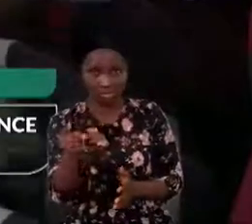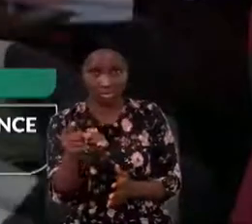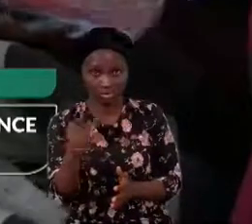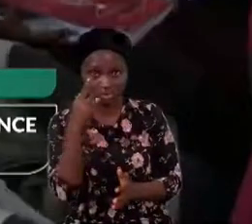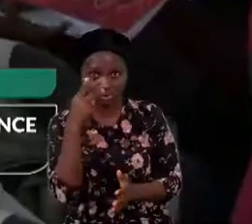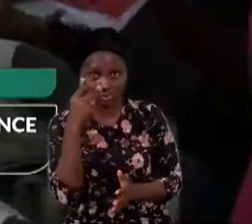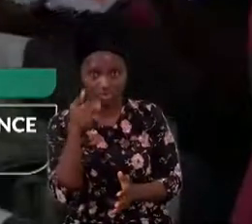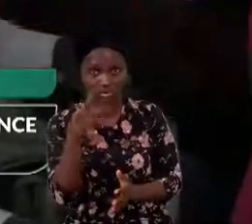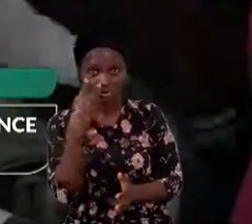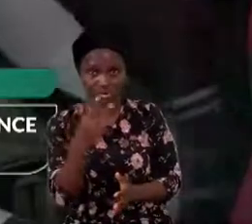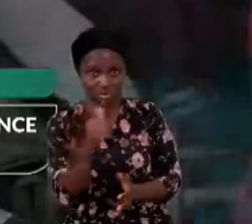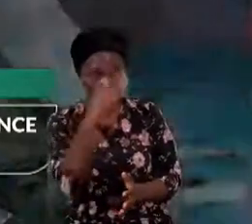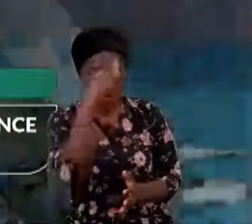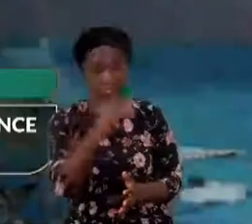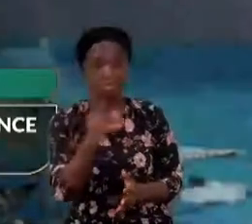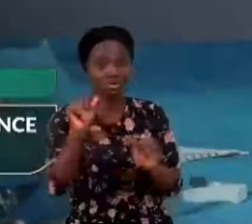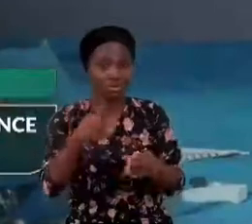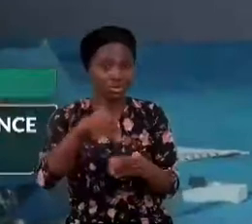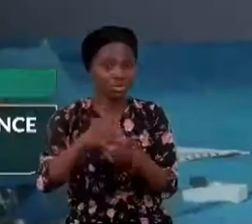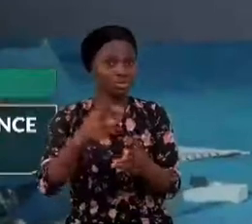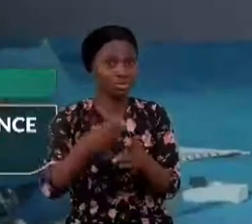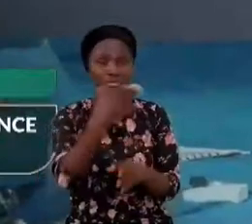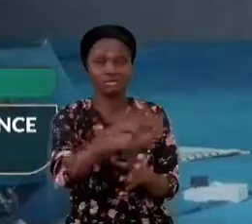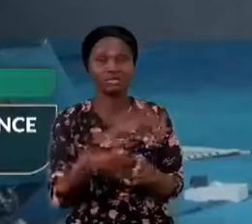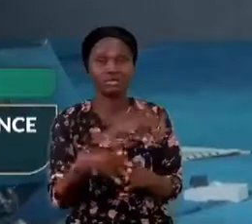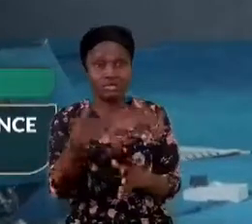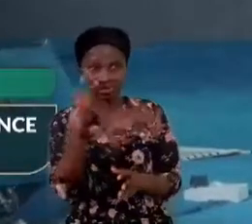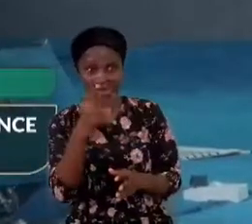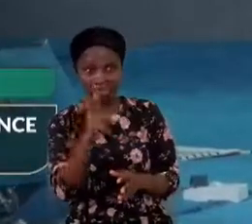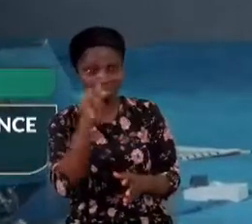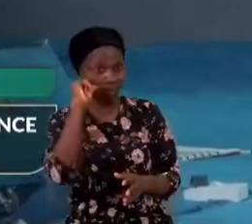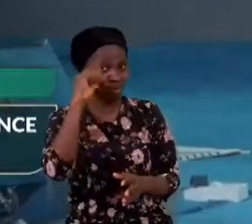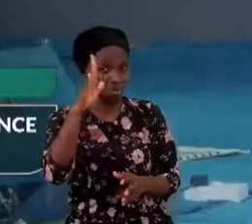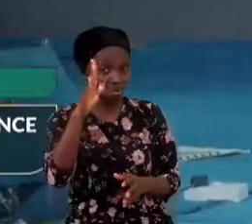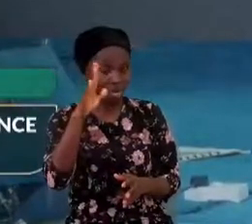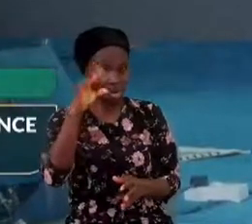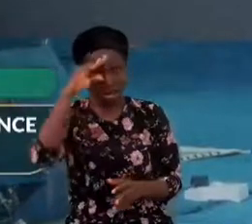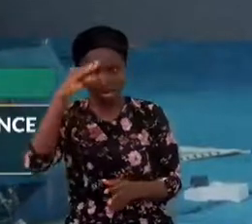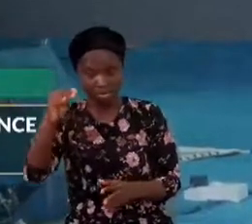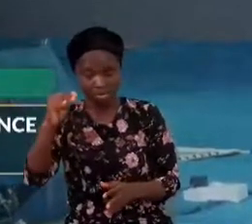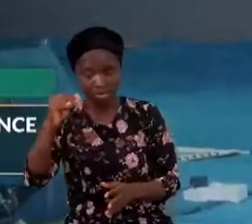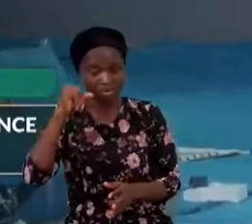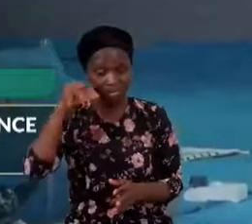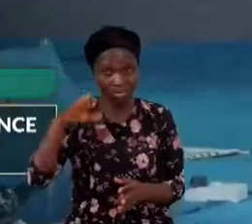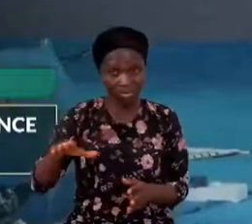vois un garçon, si tu vois une fille habile dans son